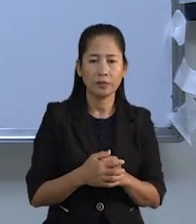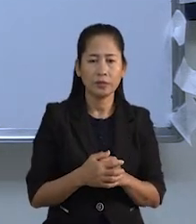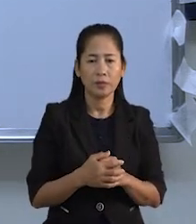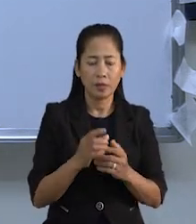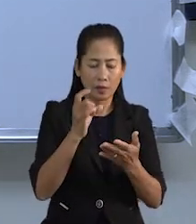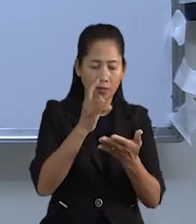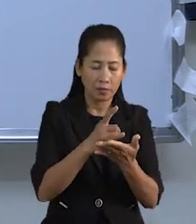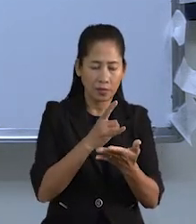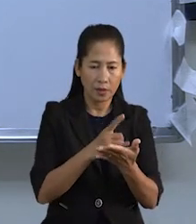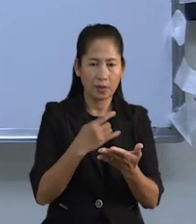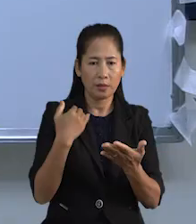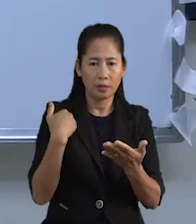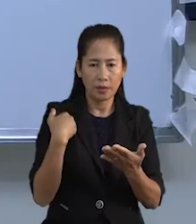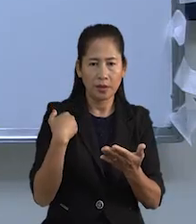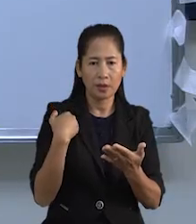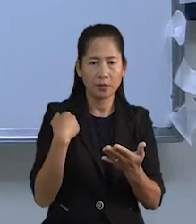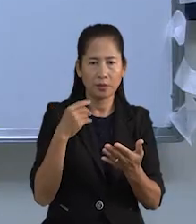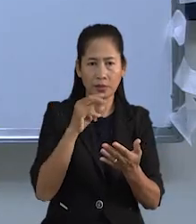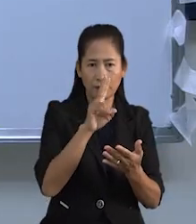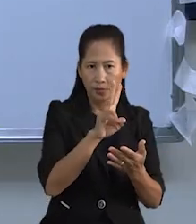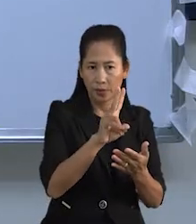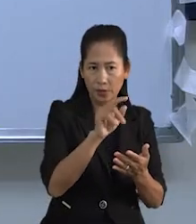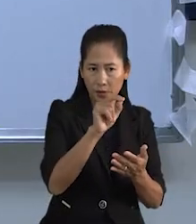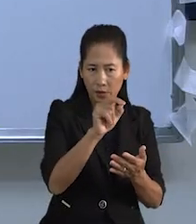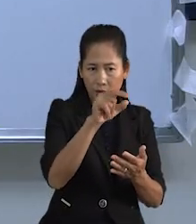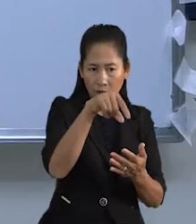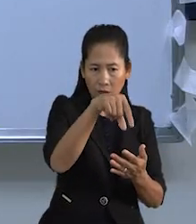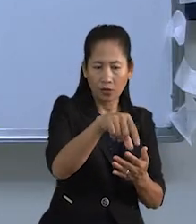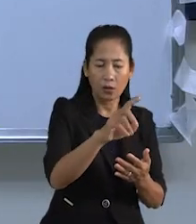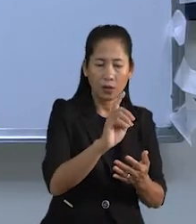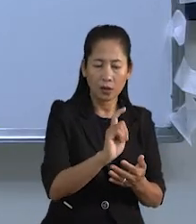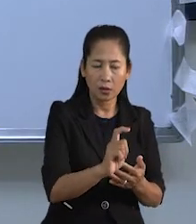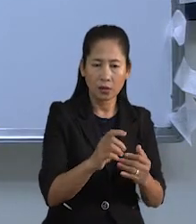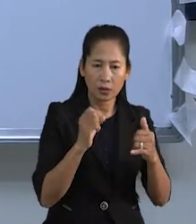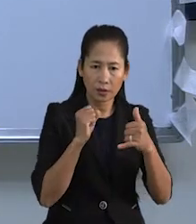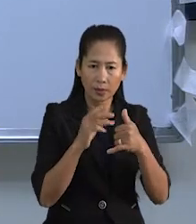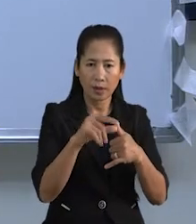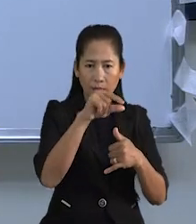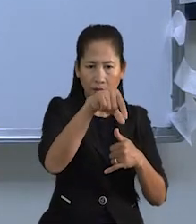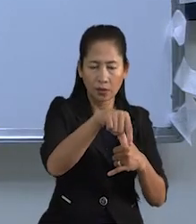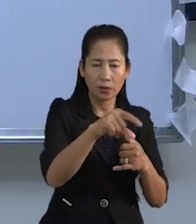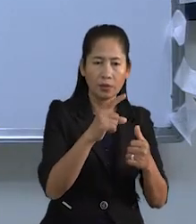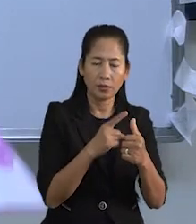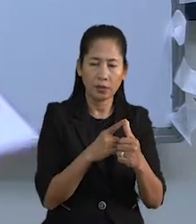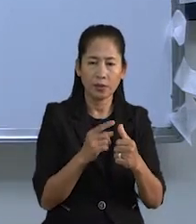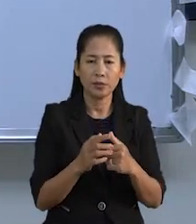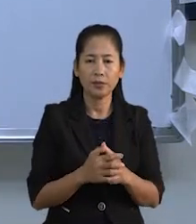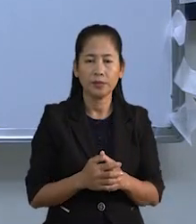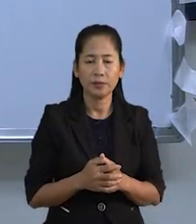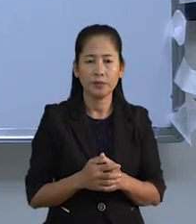ក្នុងមេរៀននេះយើងមាន2ចំណុចកនិងខអញ្ចឹងយើងចាប់ផ្ដើមចំណុចកជាមុន